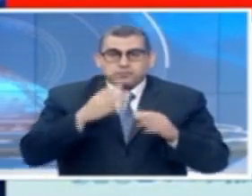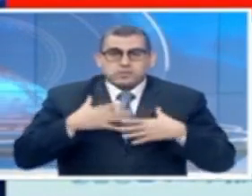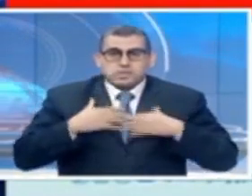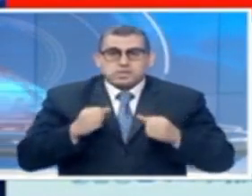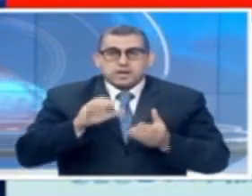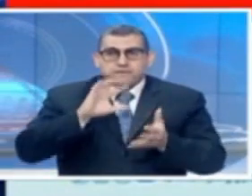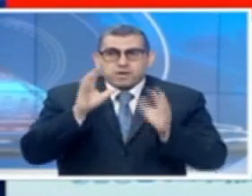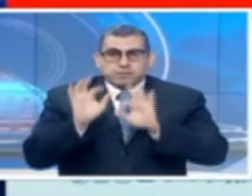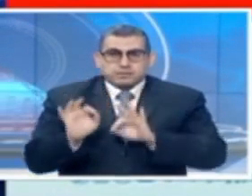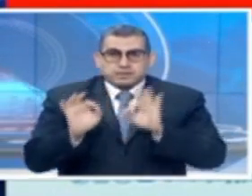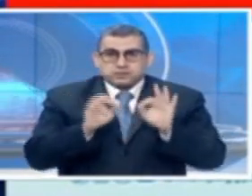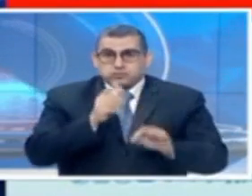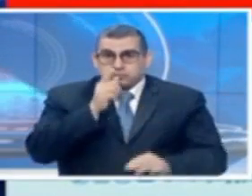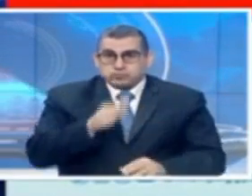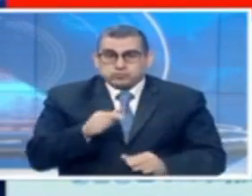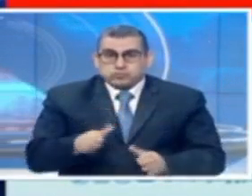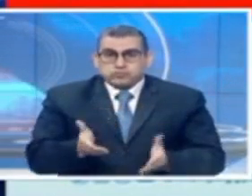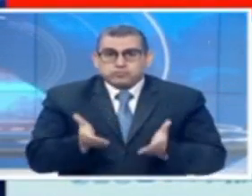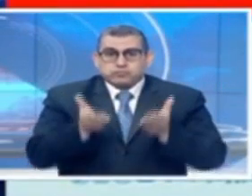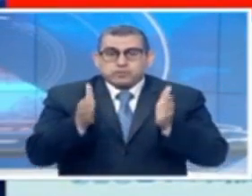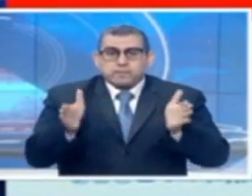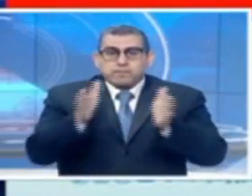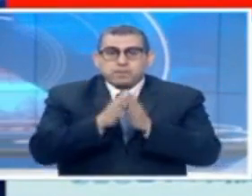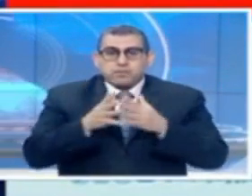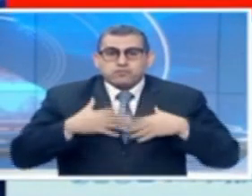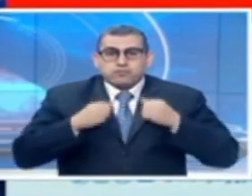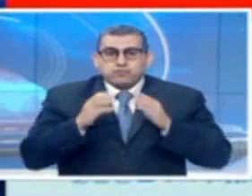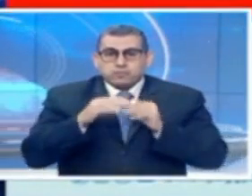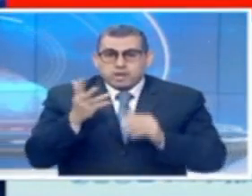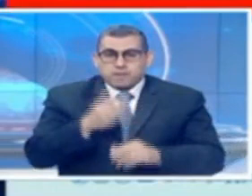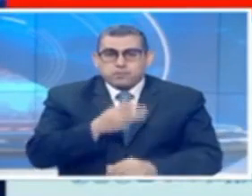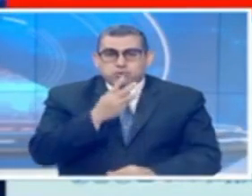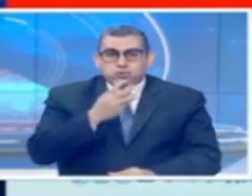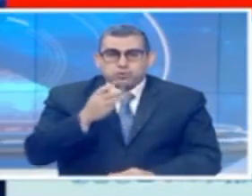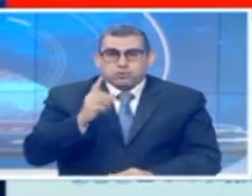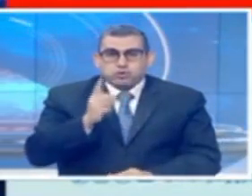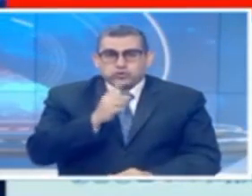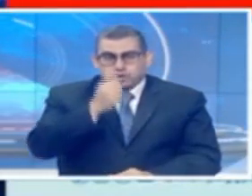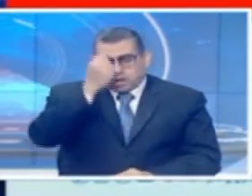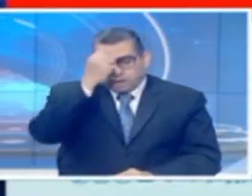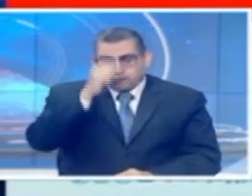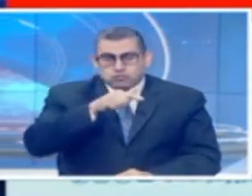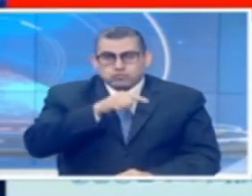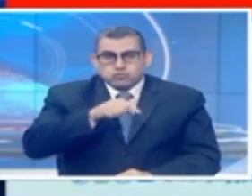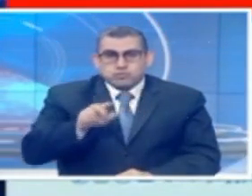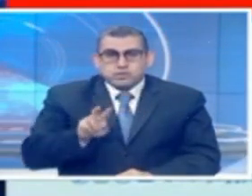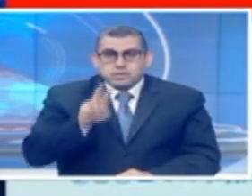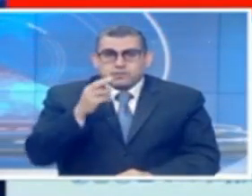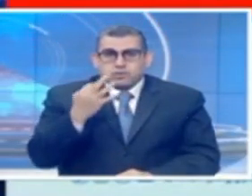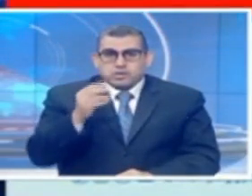منظمة الصحة العالمية، ليرتفع إجمالي المتعافي من الفيروس إلى